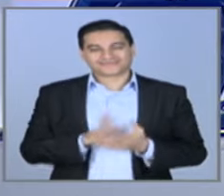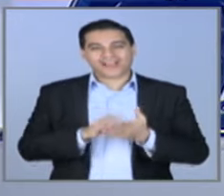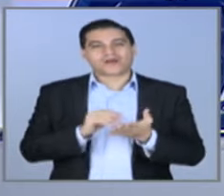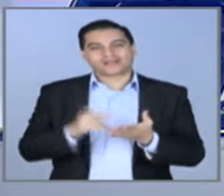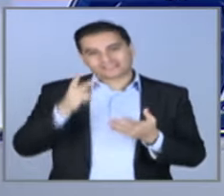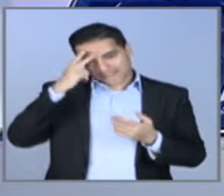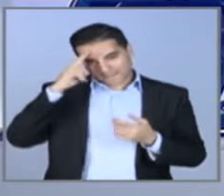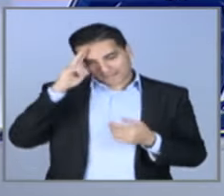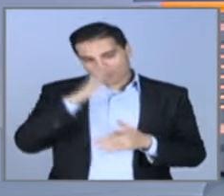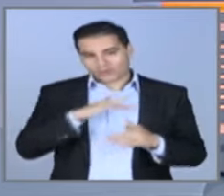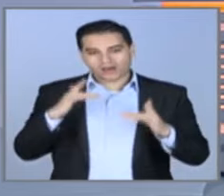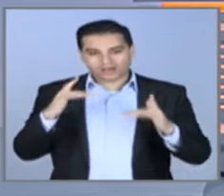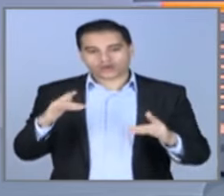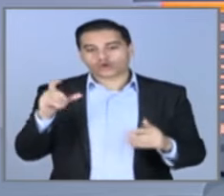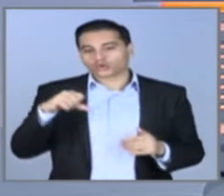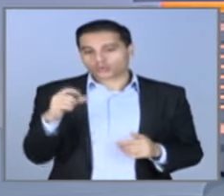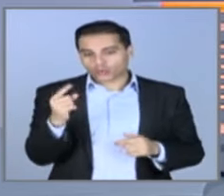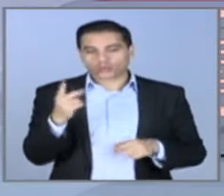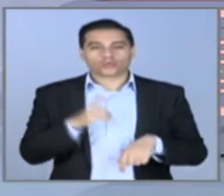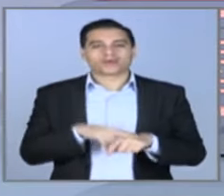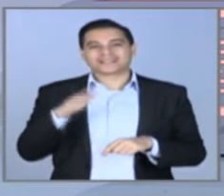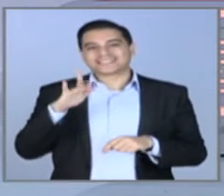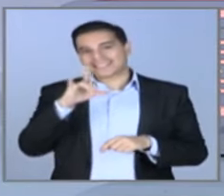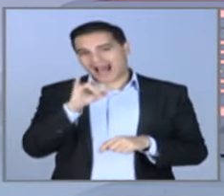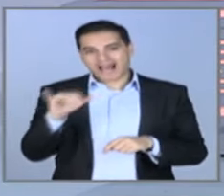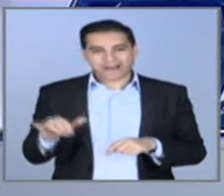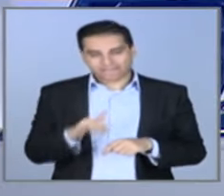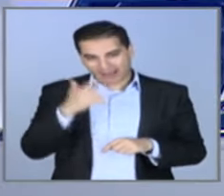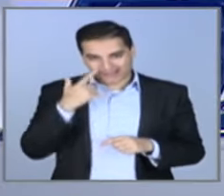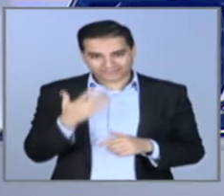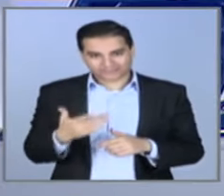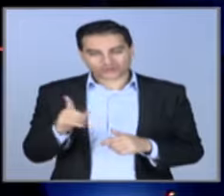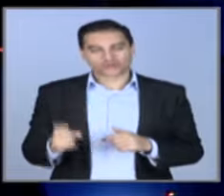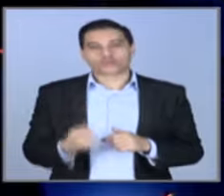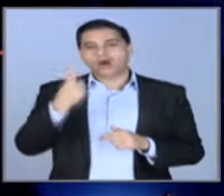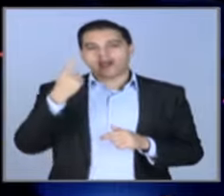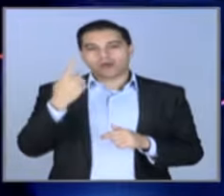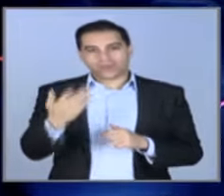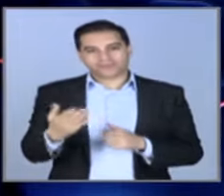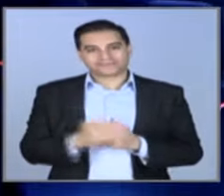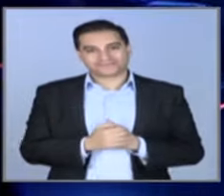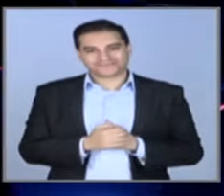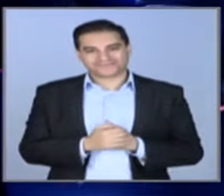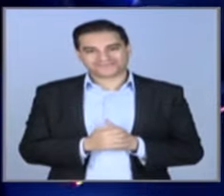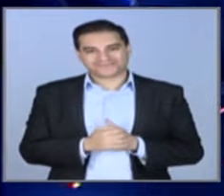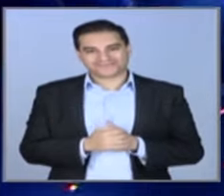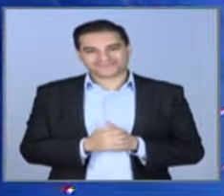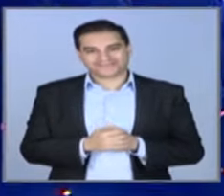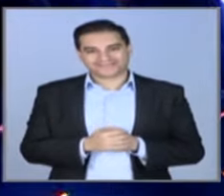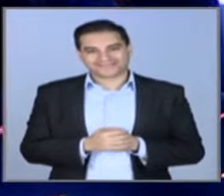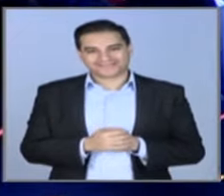أول اثنين من مكاننا نور وسلمى. سلمى ونور. السؤال الأول